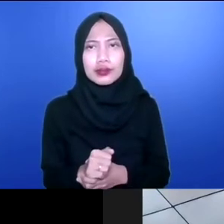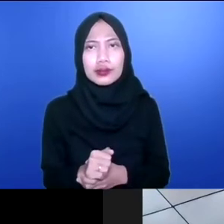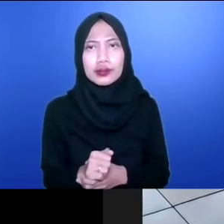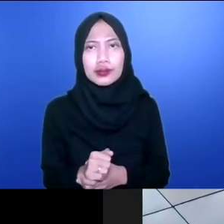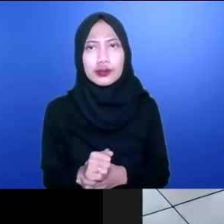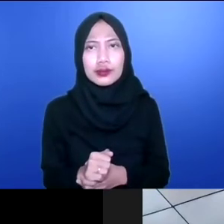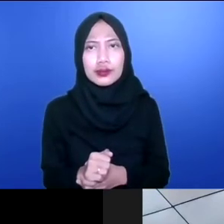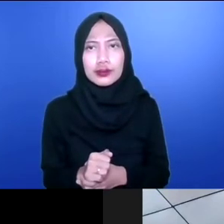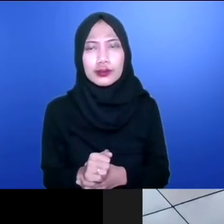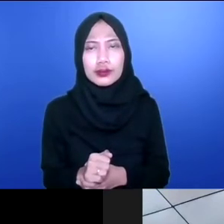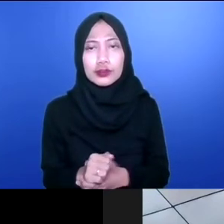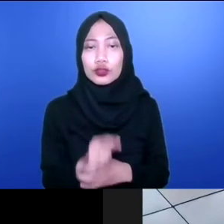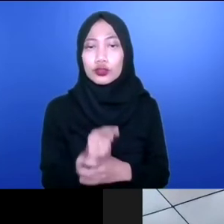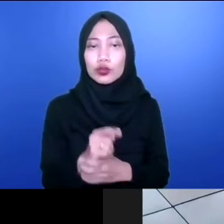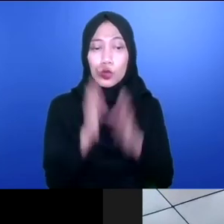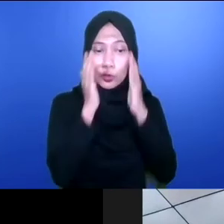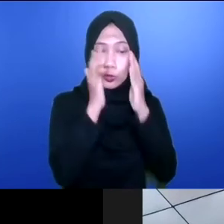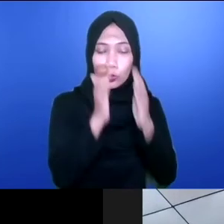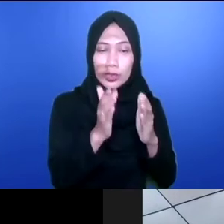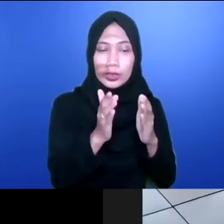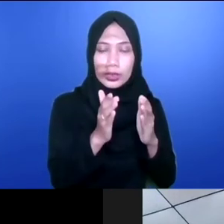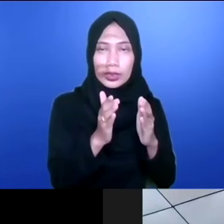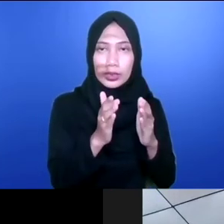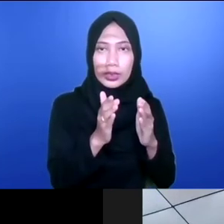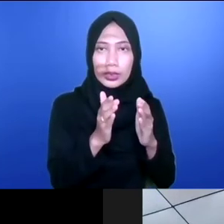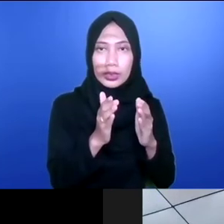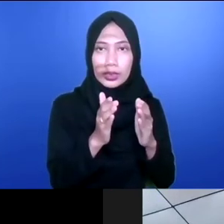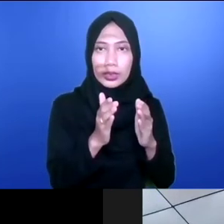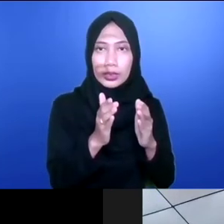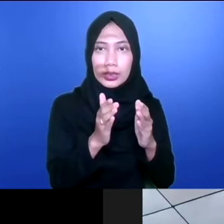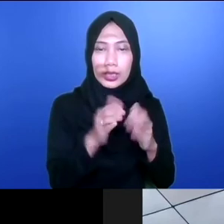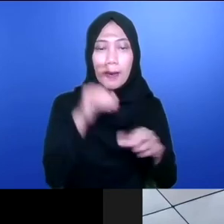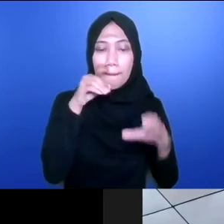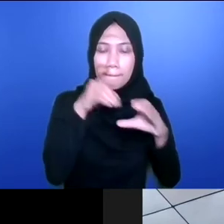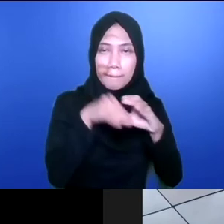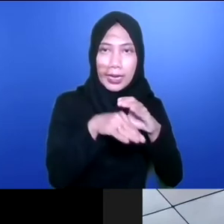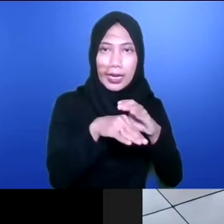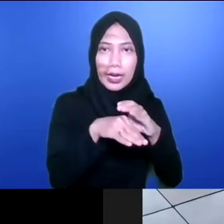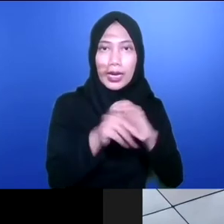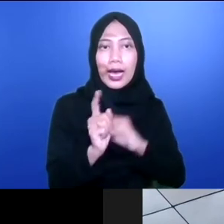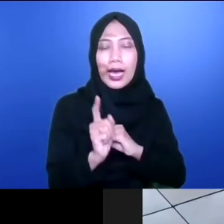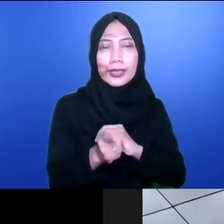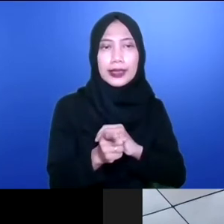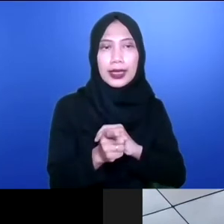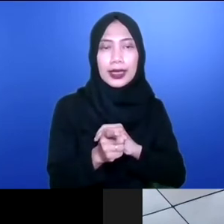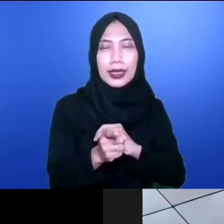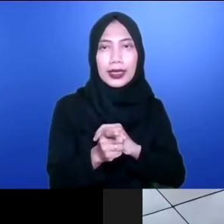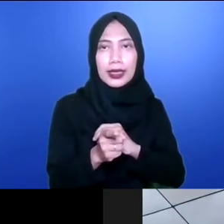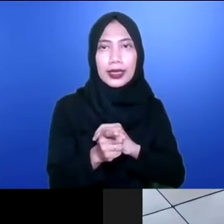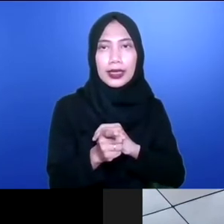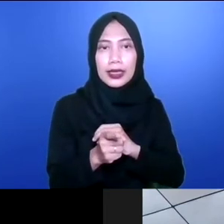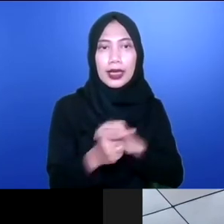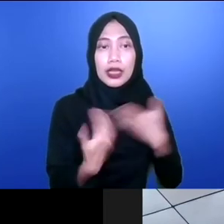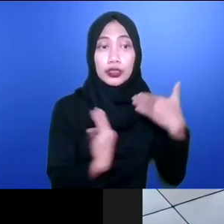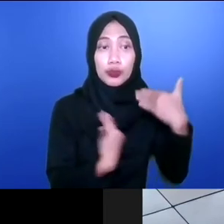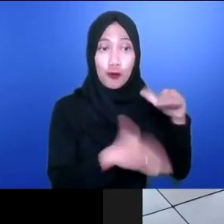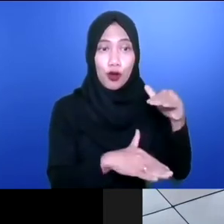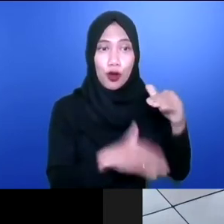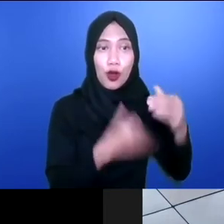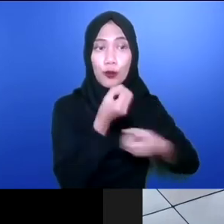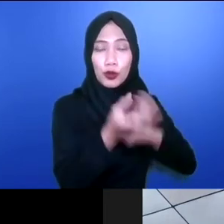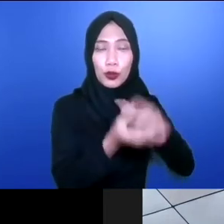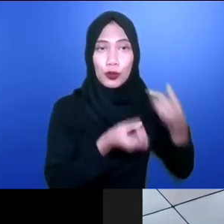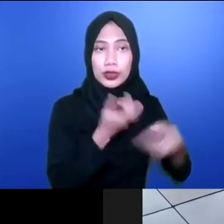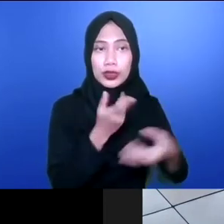samping itu level kecil juga, seperti misalnya level di bank sendiri, dia melakukan di mall, atau mungkin yang pernah